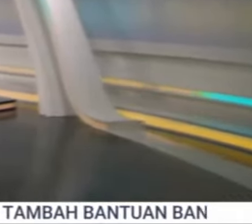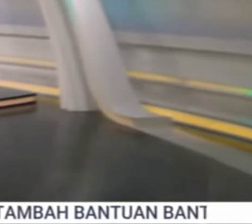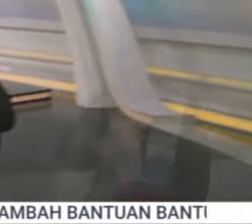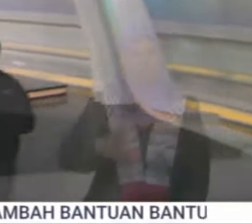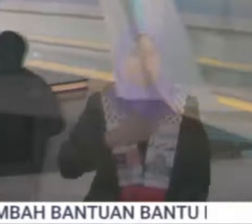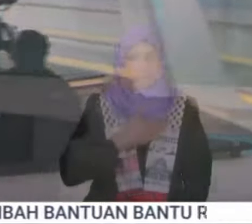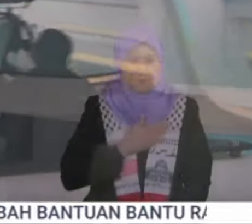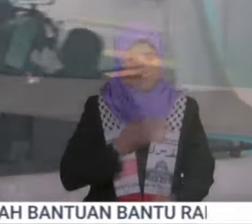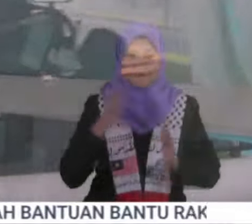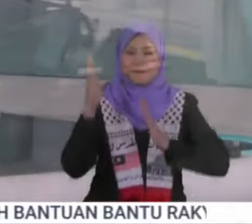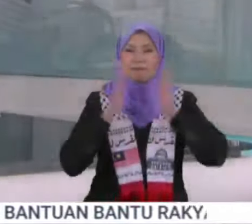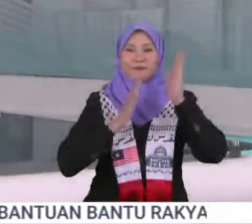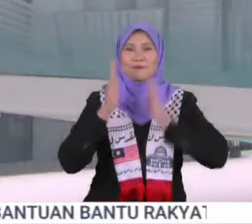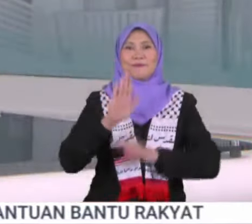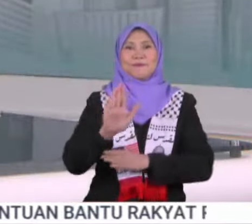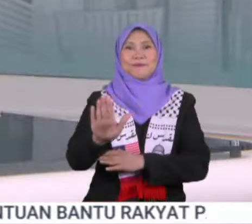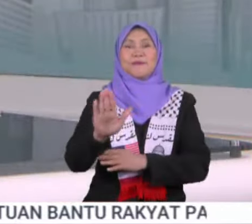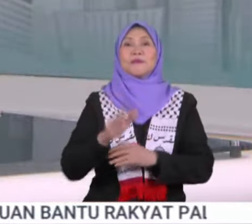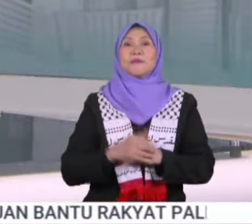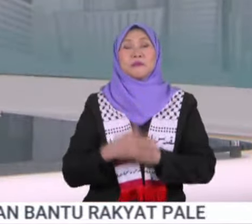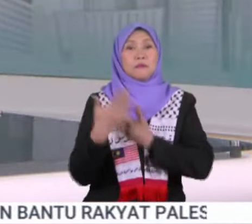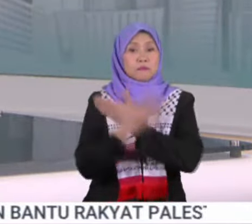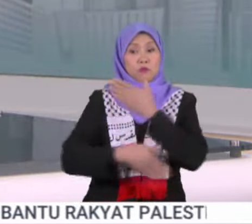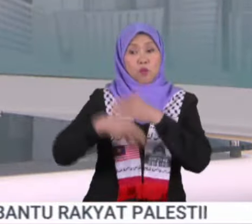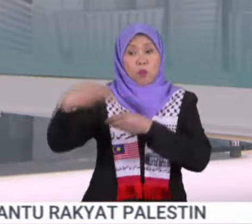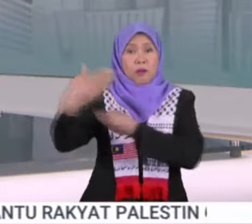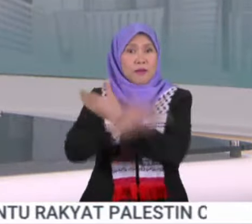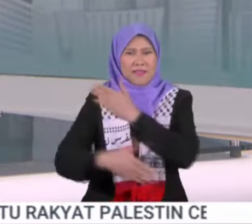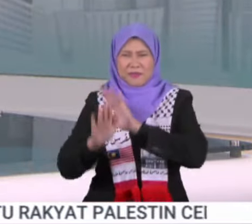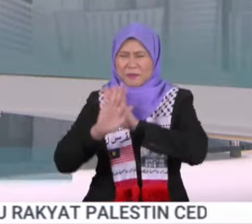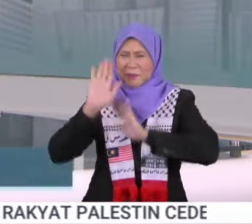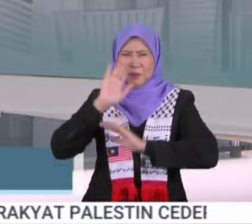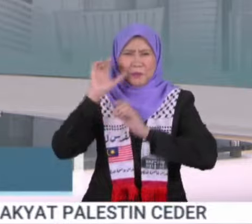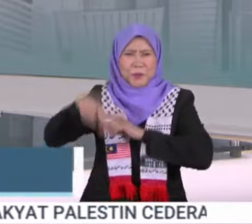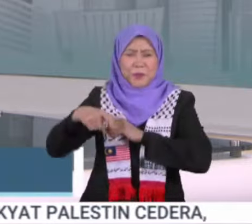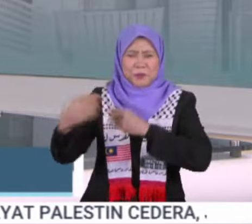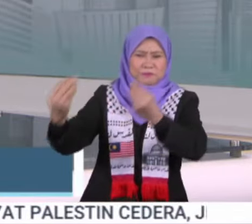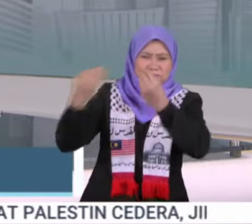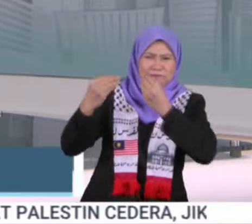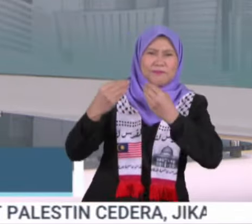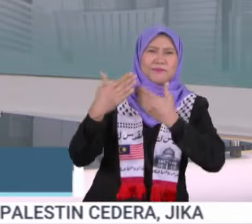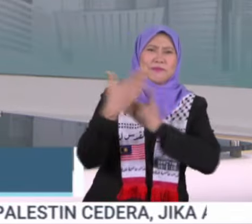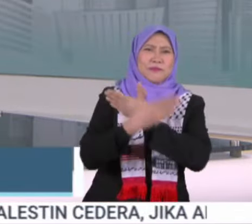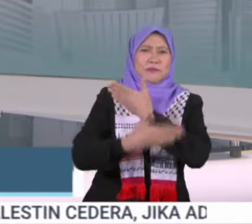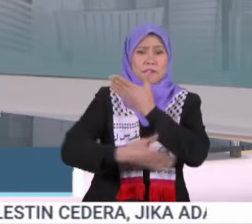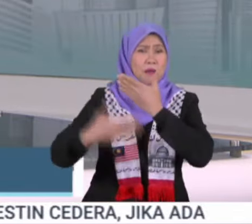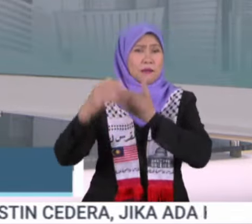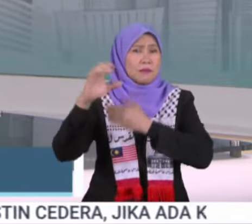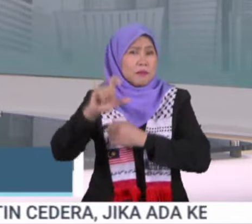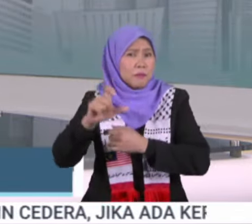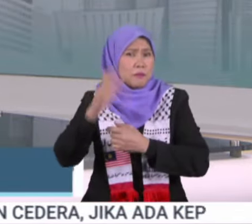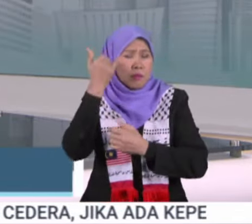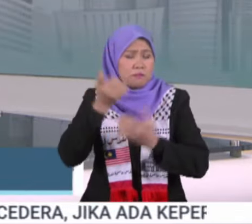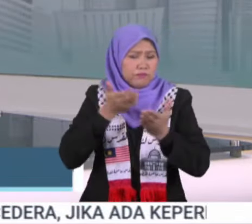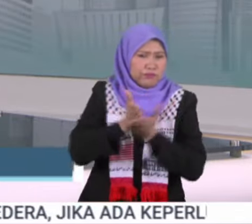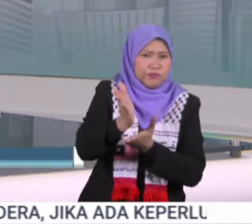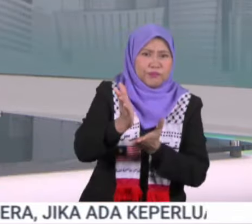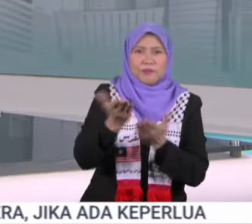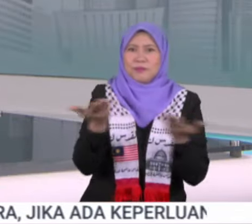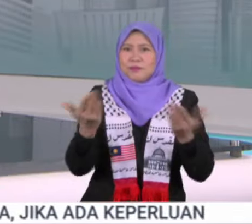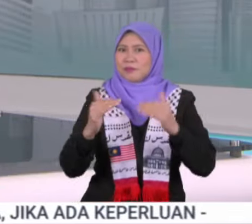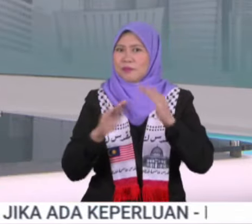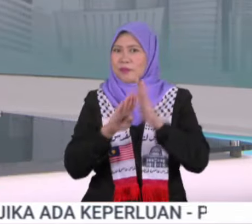Assalamualaikum dan salam Malaysia Madani. Negara Barat tidak perlu ajar dunia Islam tentang demokrasi, hak asasi mahupun